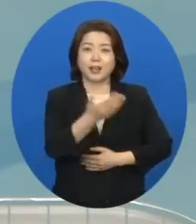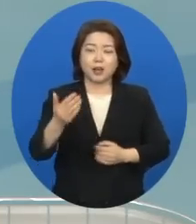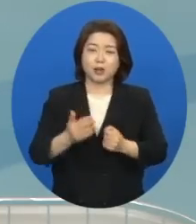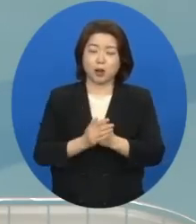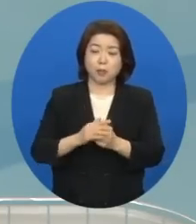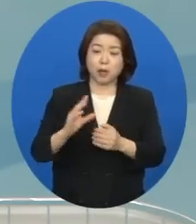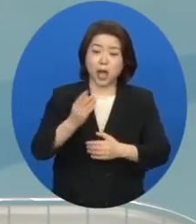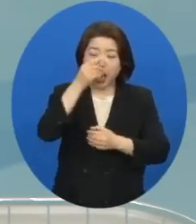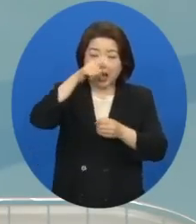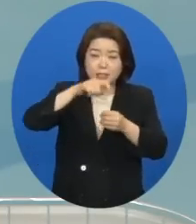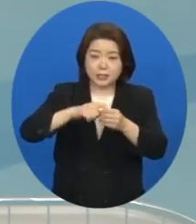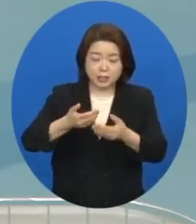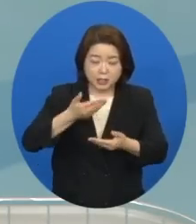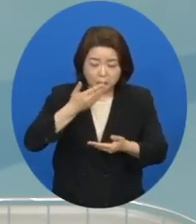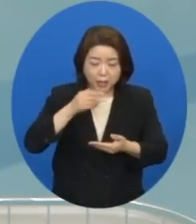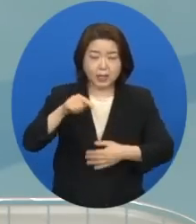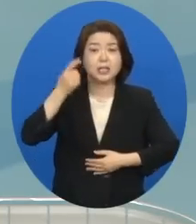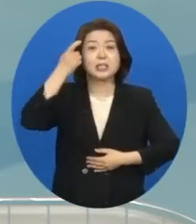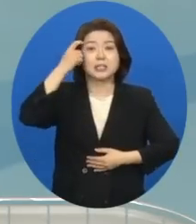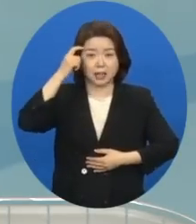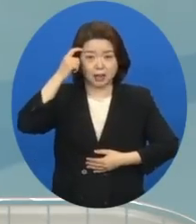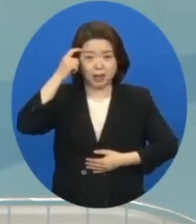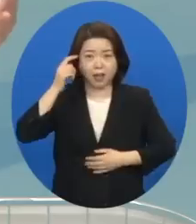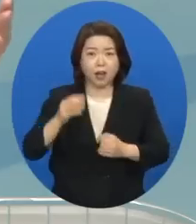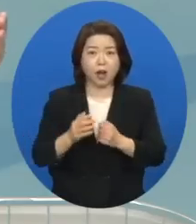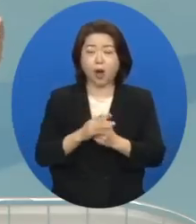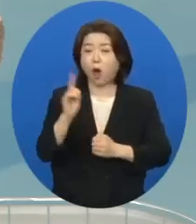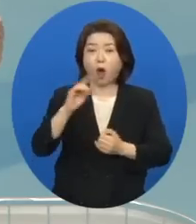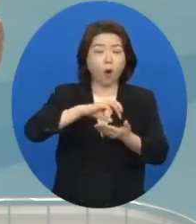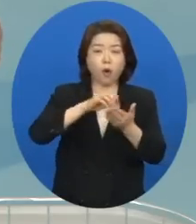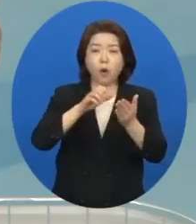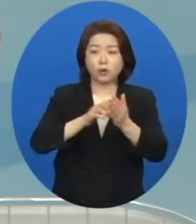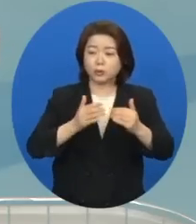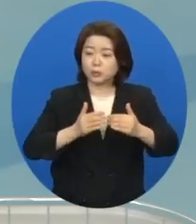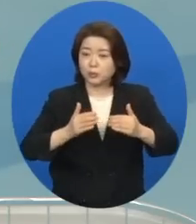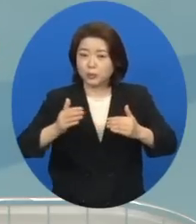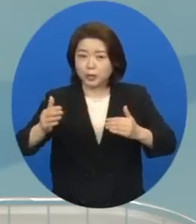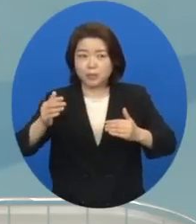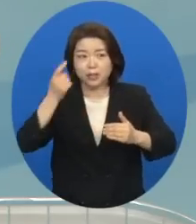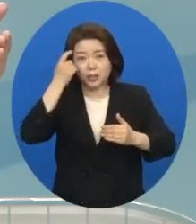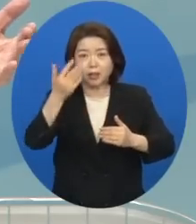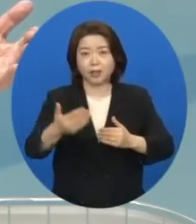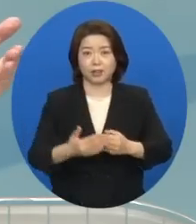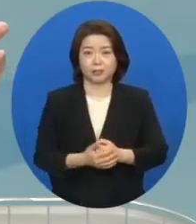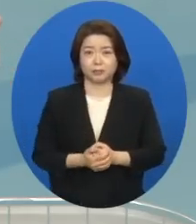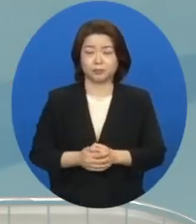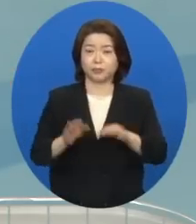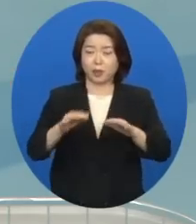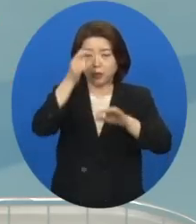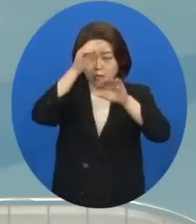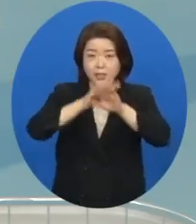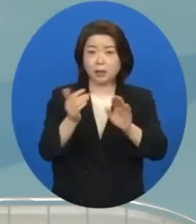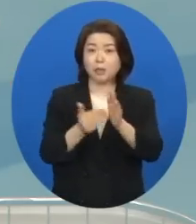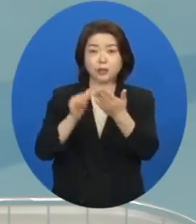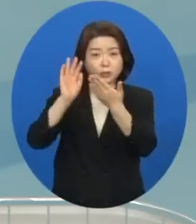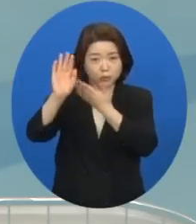성찬 받았다는 이 생각이 어느 정도쯤 갑니까? 여러분, 오늘 예배